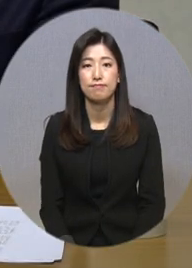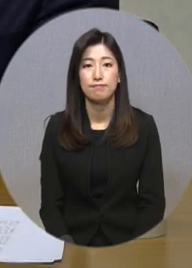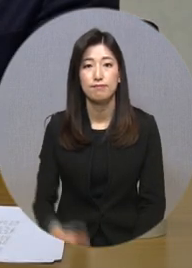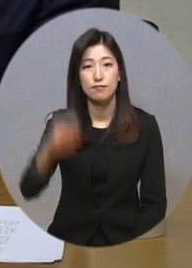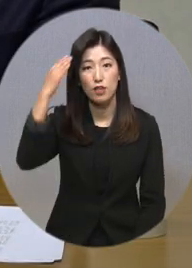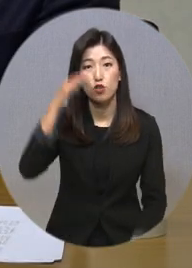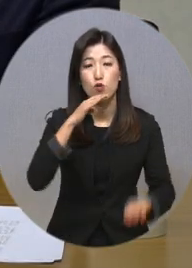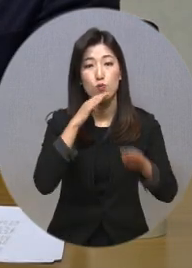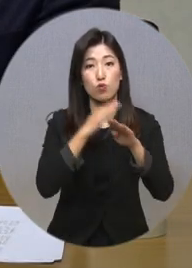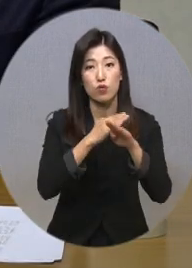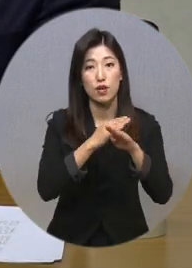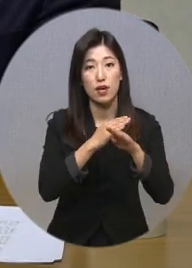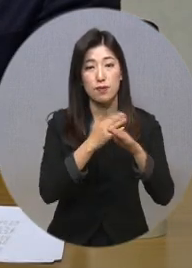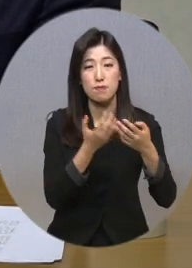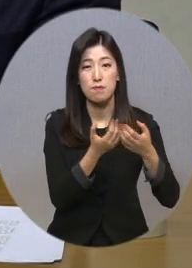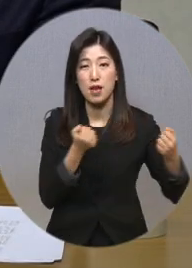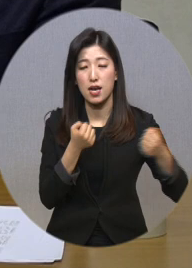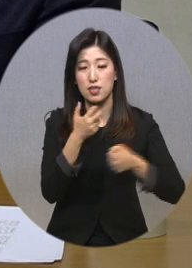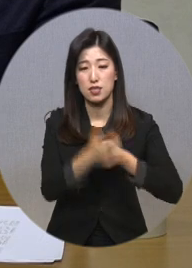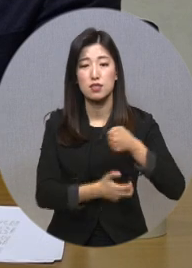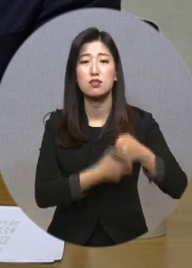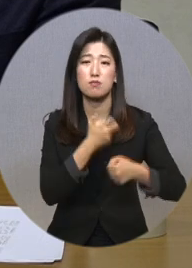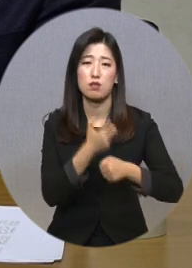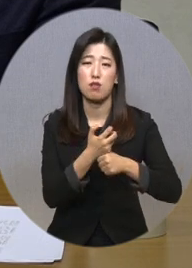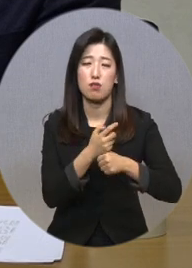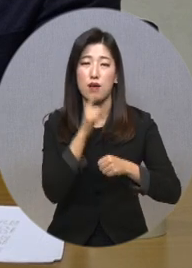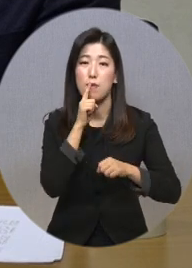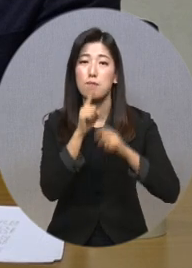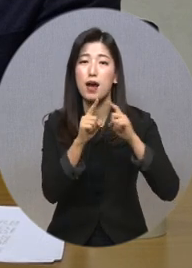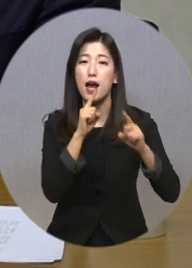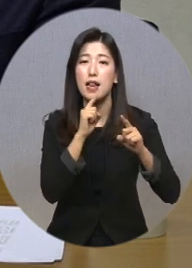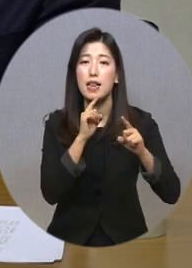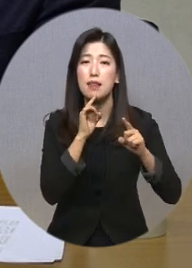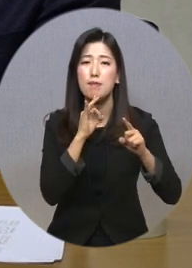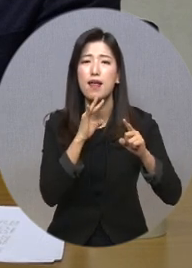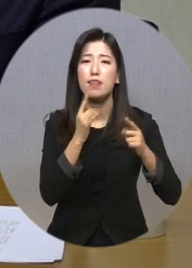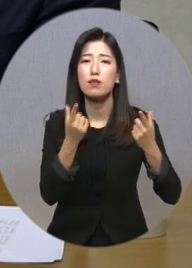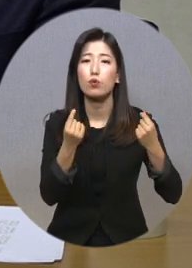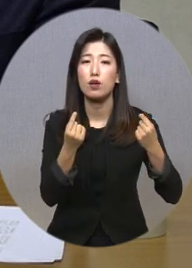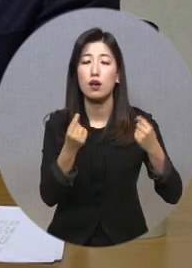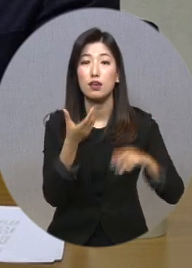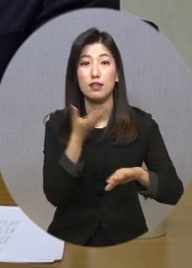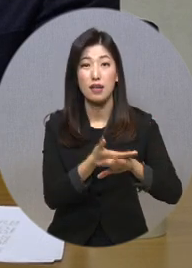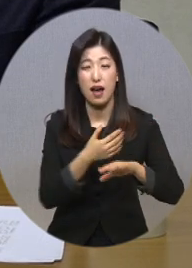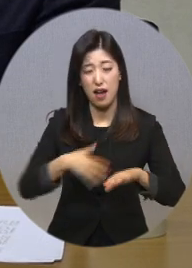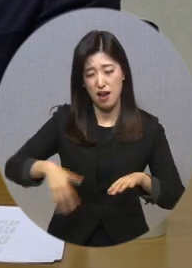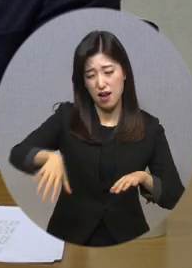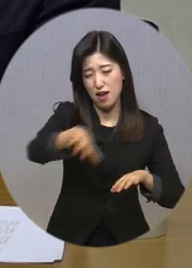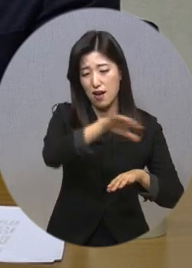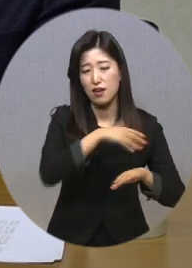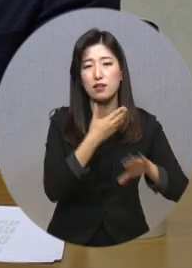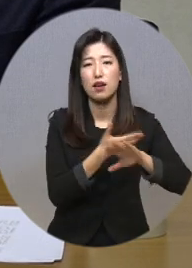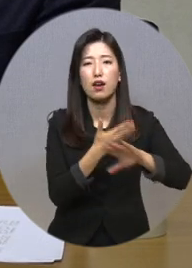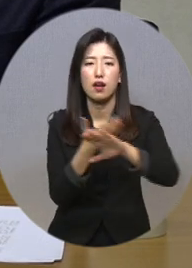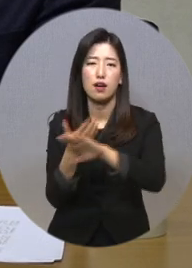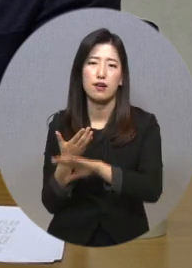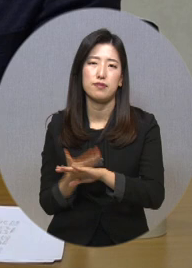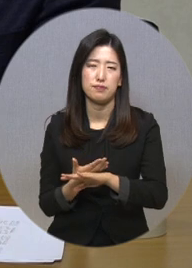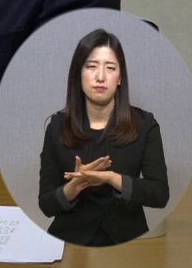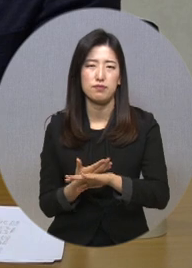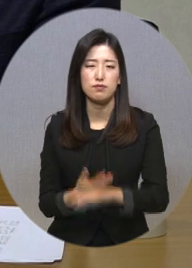보니까 언어만 빼고 모든 시스템이 다르다 보니 이분들도 좀 전에